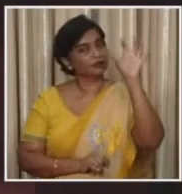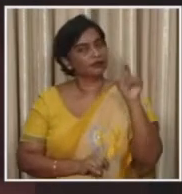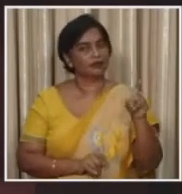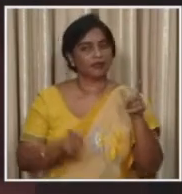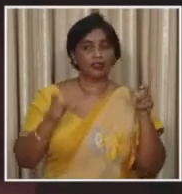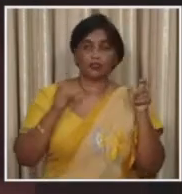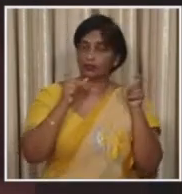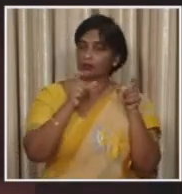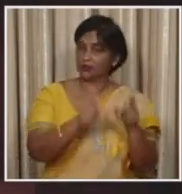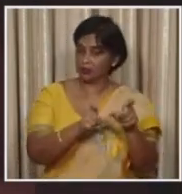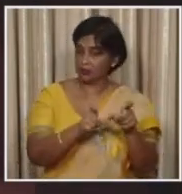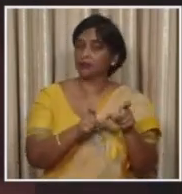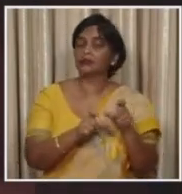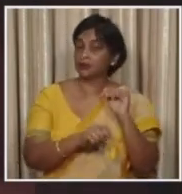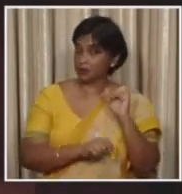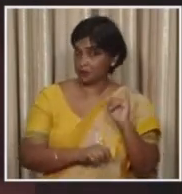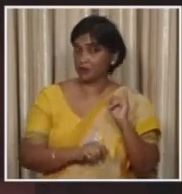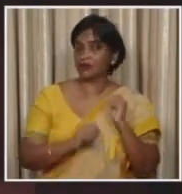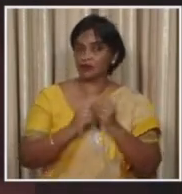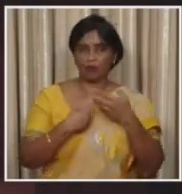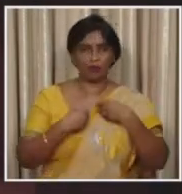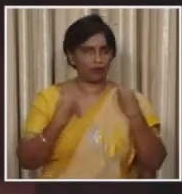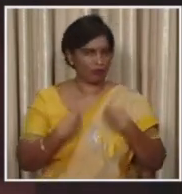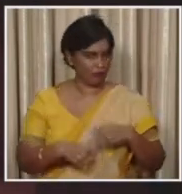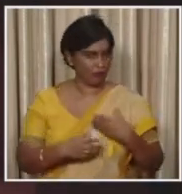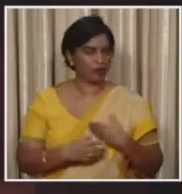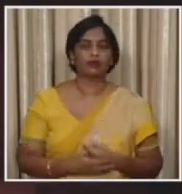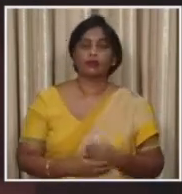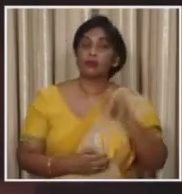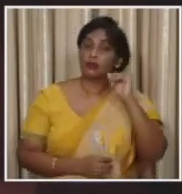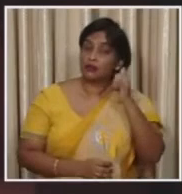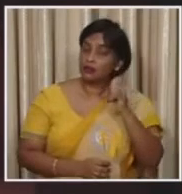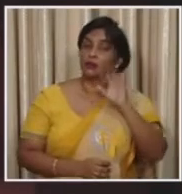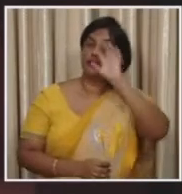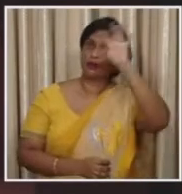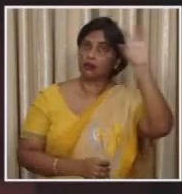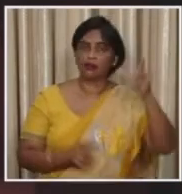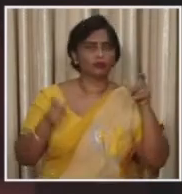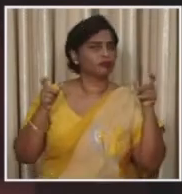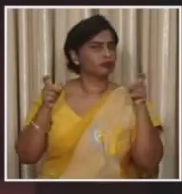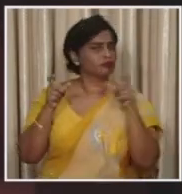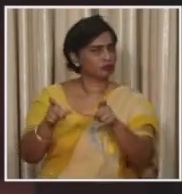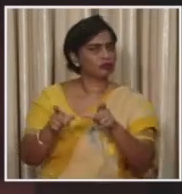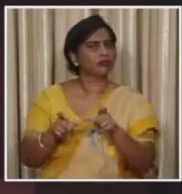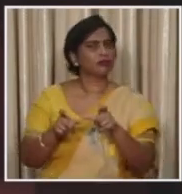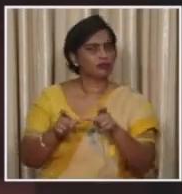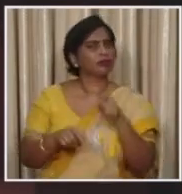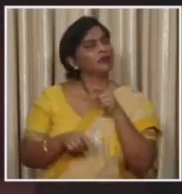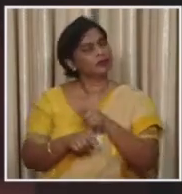තහනම් වෙනකොට යම් යම් දේවල් අහිමි වෙන්නට, යම් යම් රටවල් තහනම් වෙනකොට